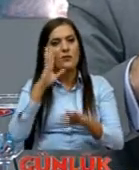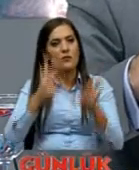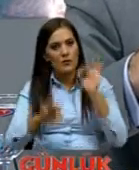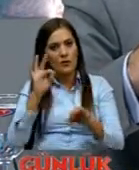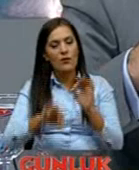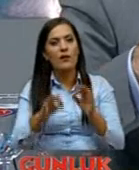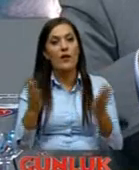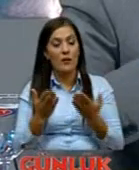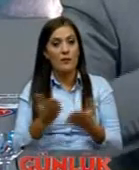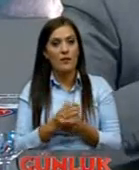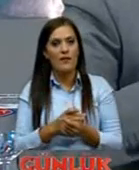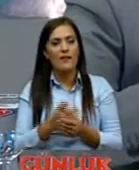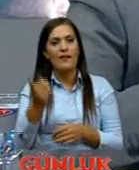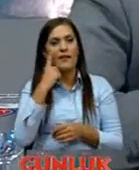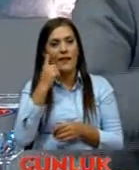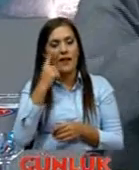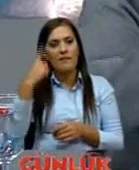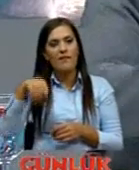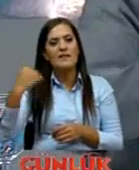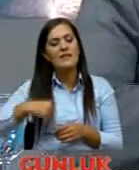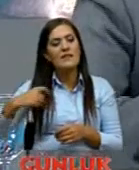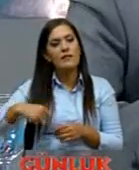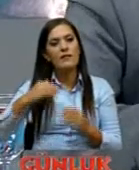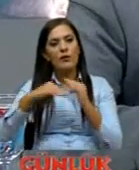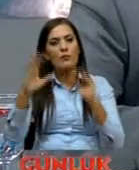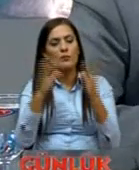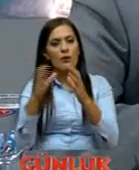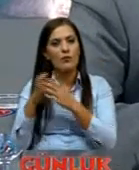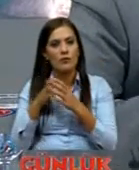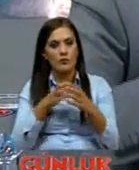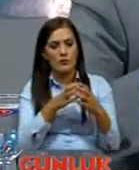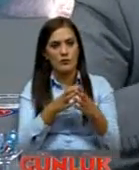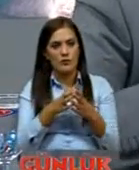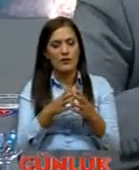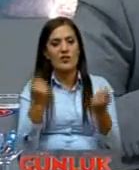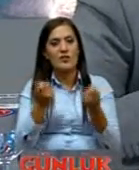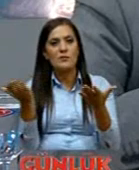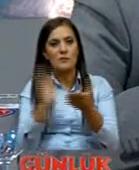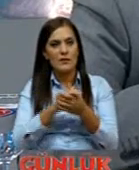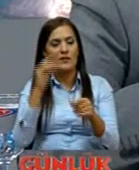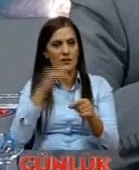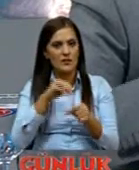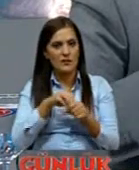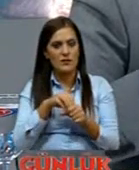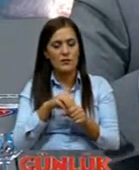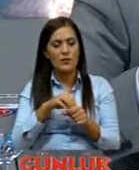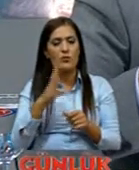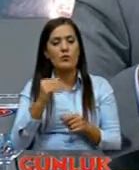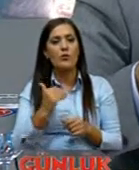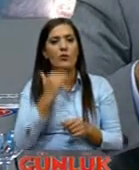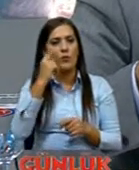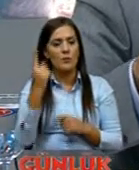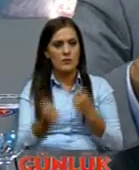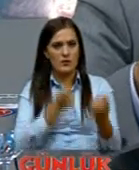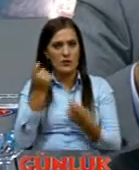Sistemin kontrolün, ama devletle sivil toplum örgütleri işbirliği içerisinde yoğun bir